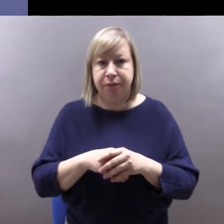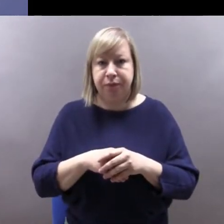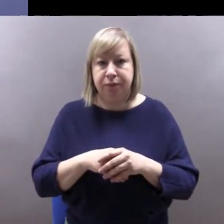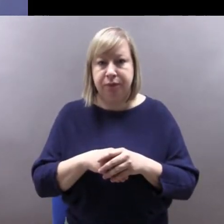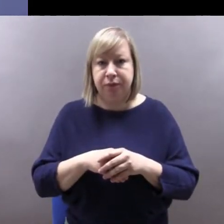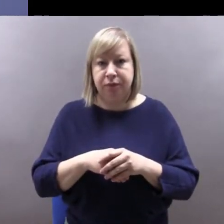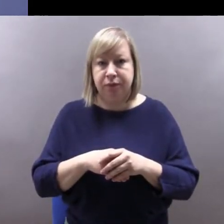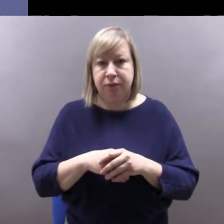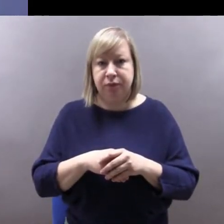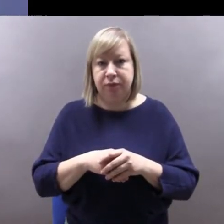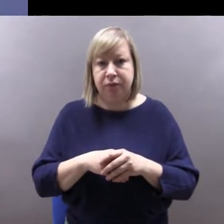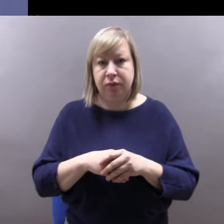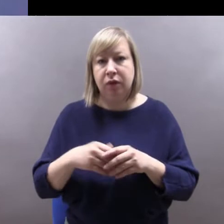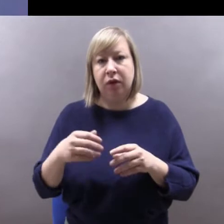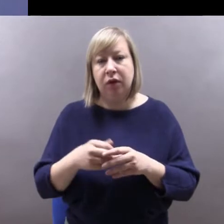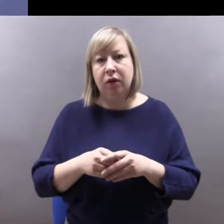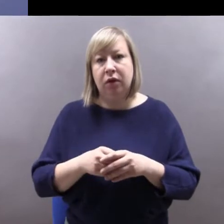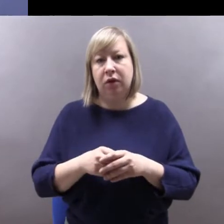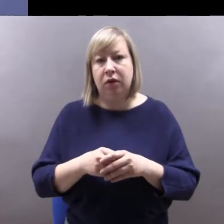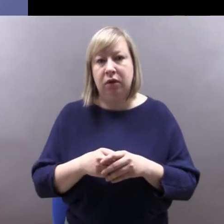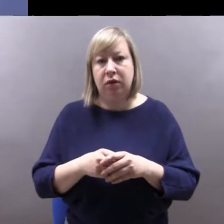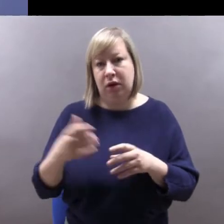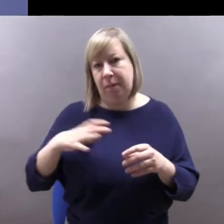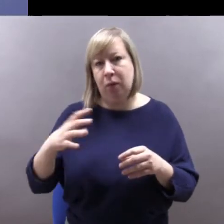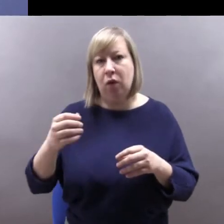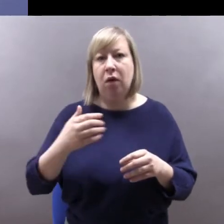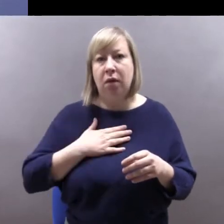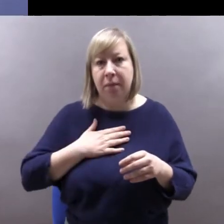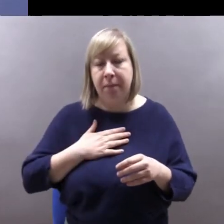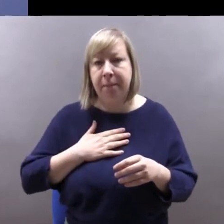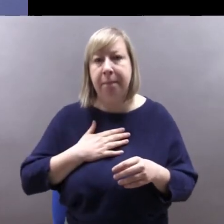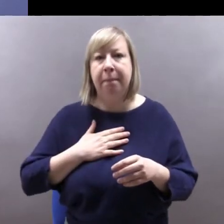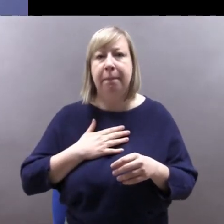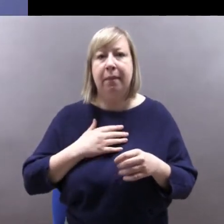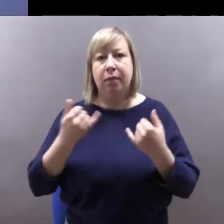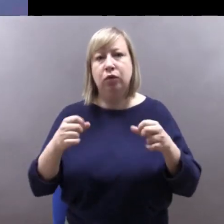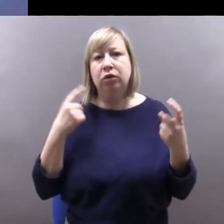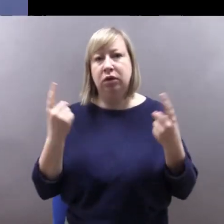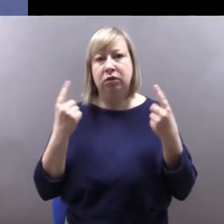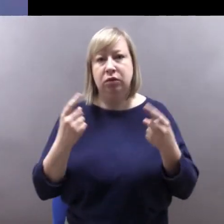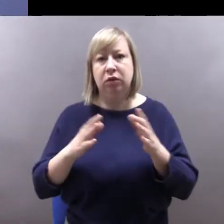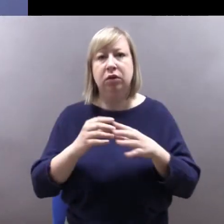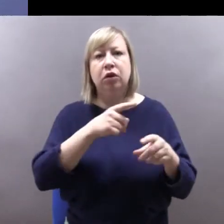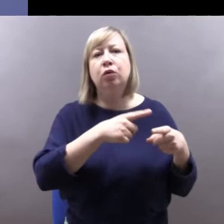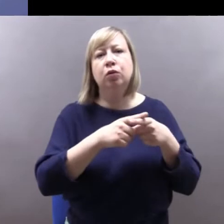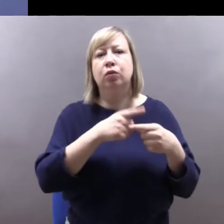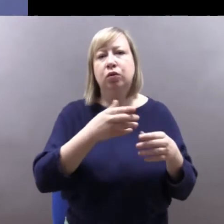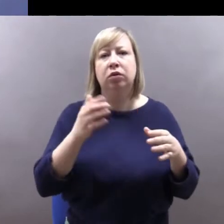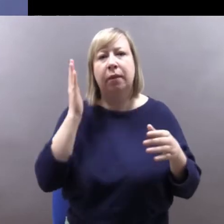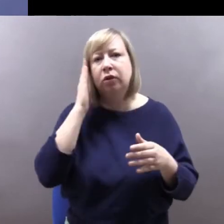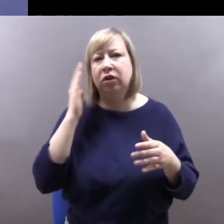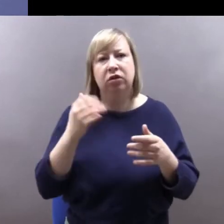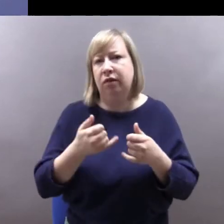to, że miałem takie przygody, gdyż spółdzielnia